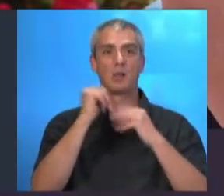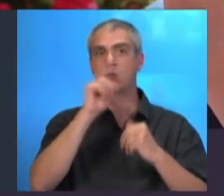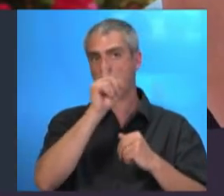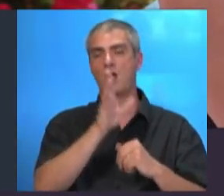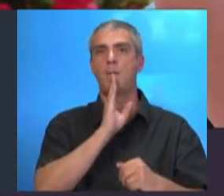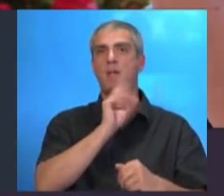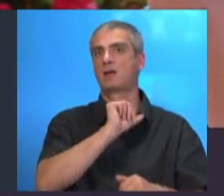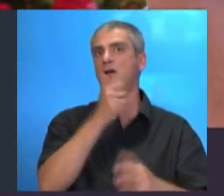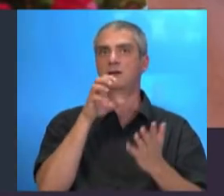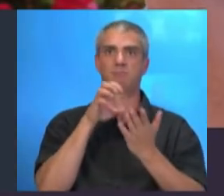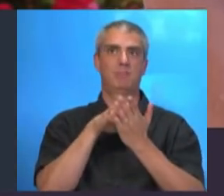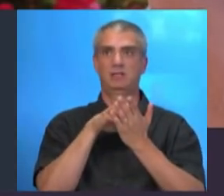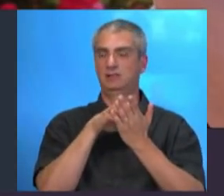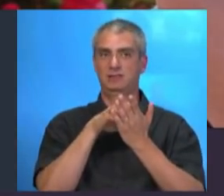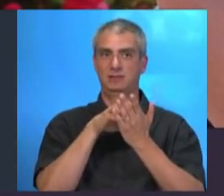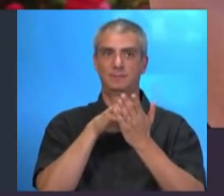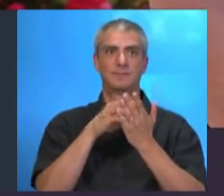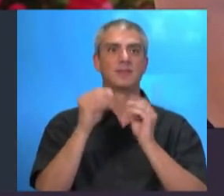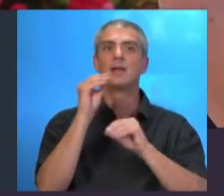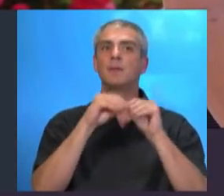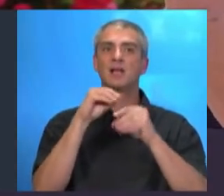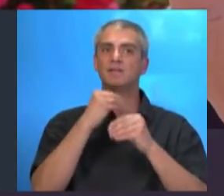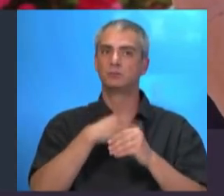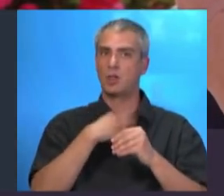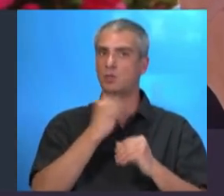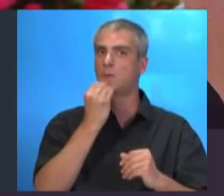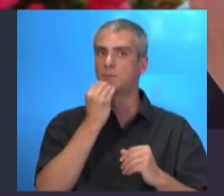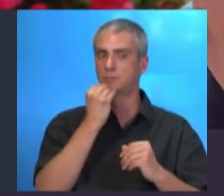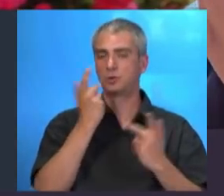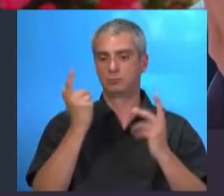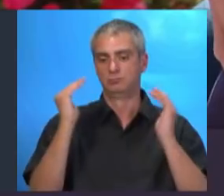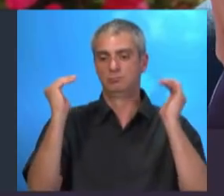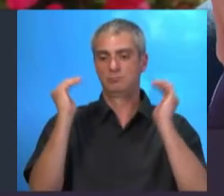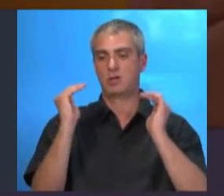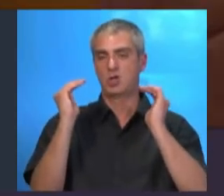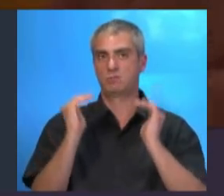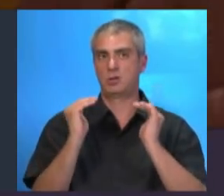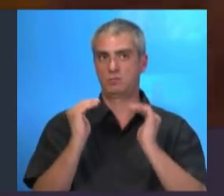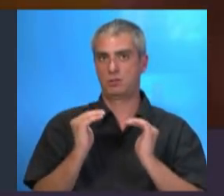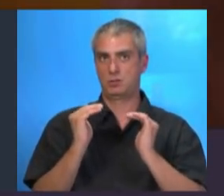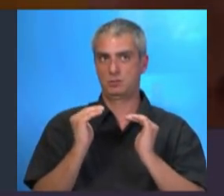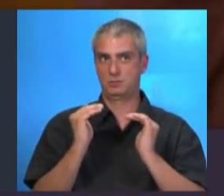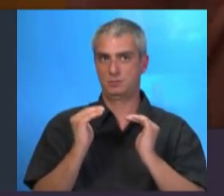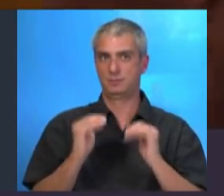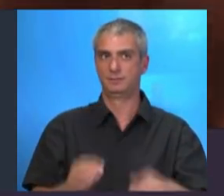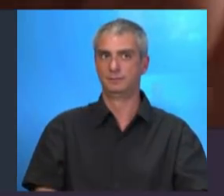הבעיה המרכזית מהמרכיבים שלנו במזון, שיהיה פחות ממנו.